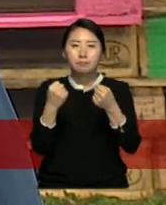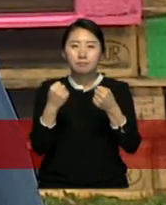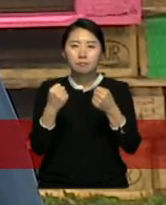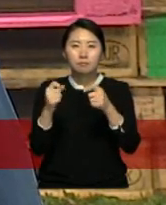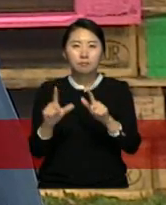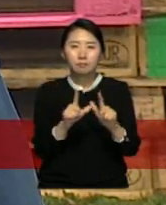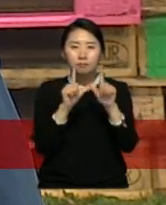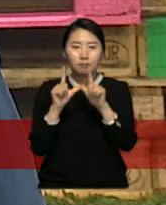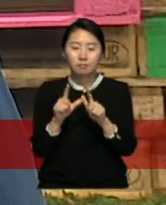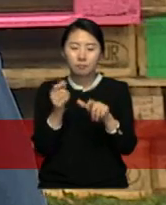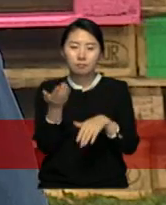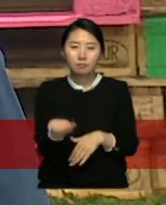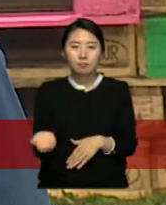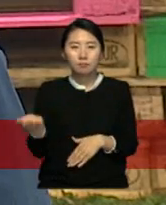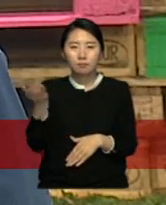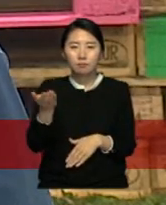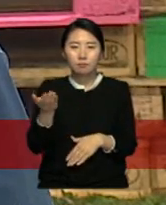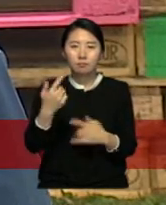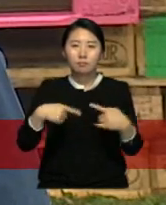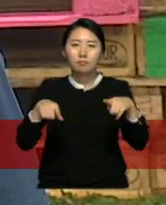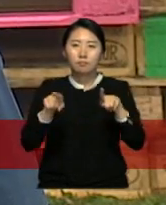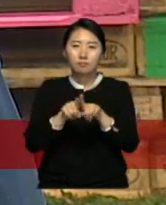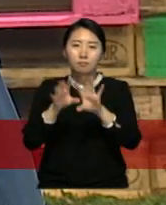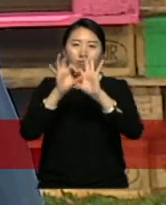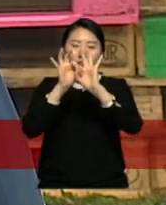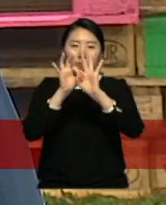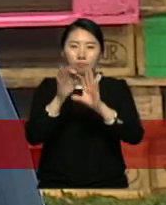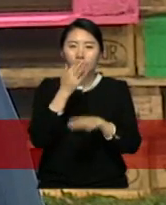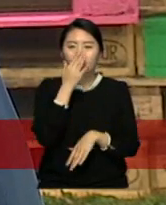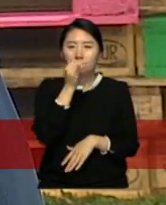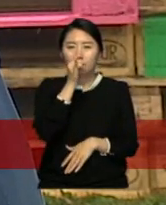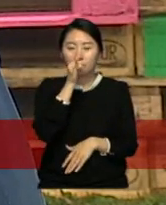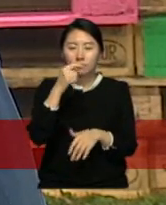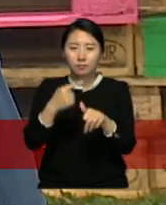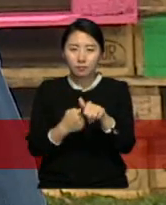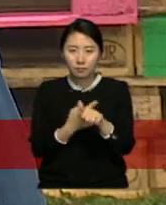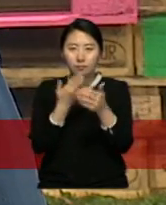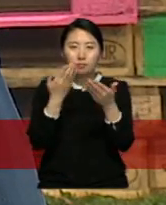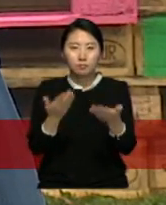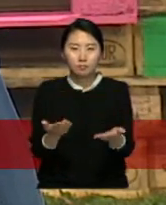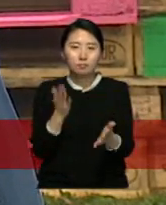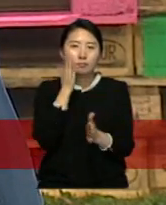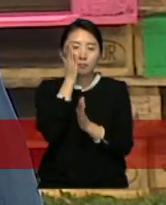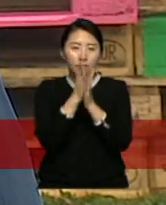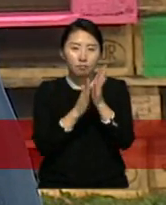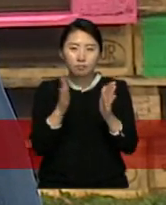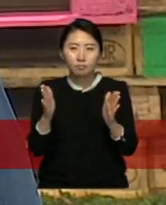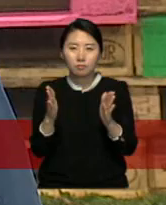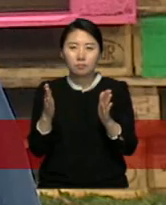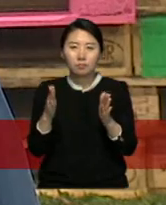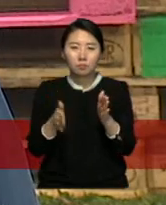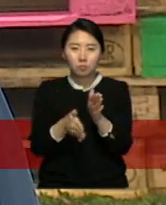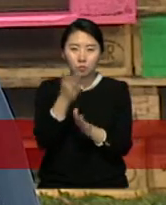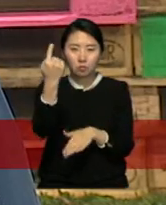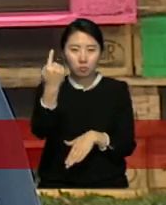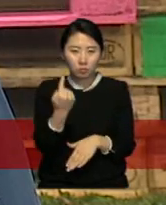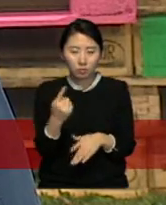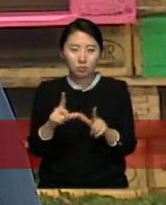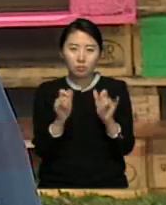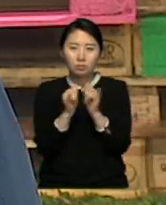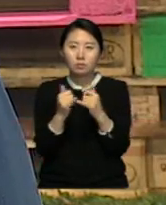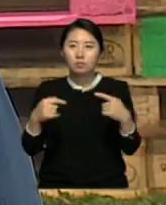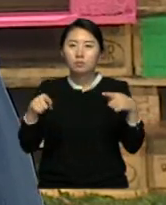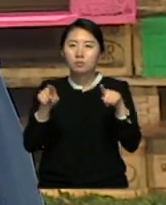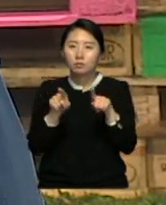또 삶의 질 뭐 이런 것들이 같이 연결될 수 있도록 오늘 자연휴양림이 도시에서 나와서 시민들과